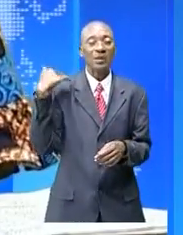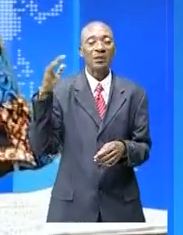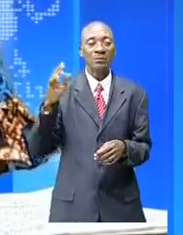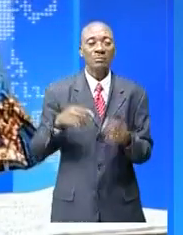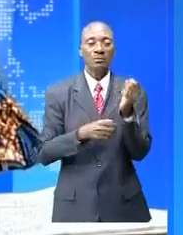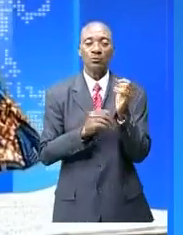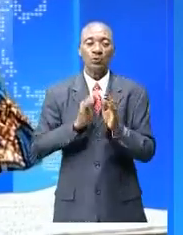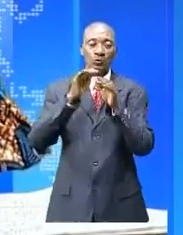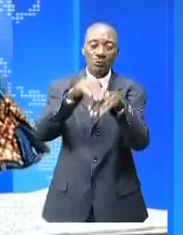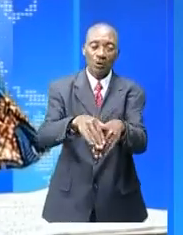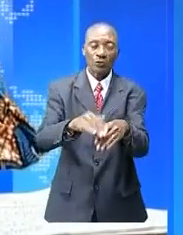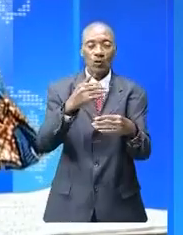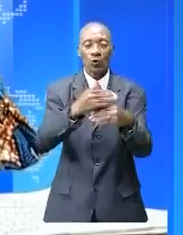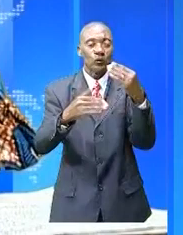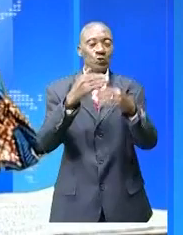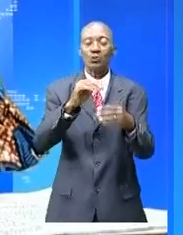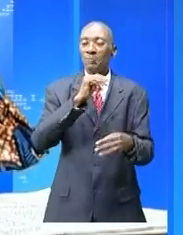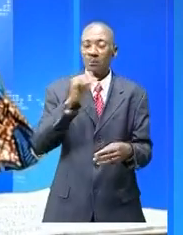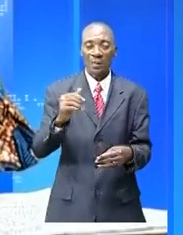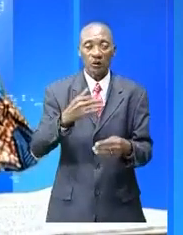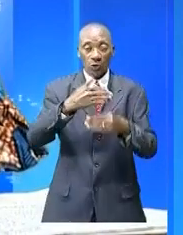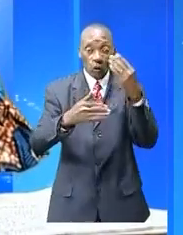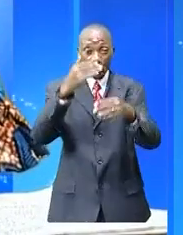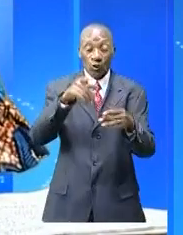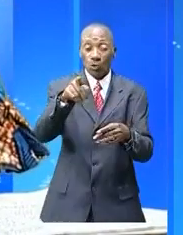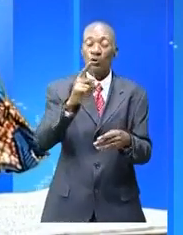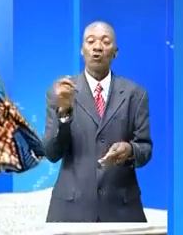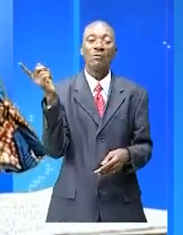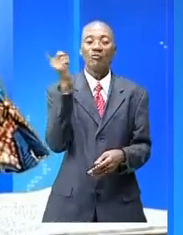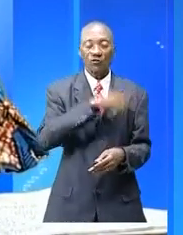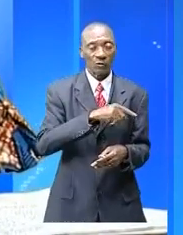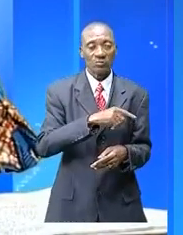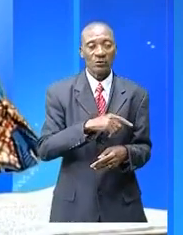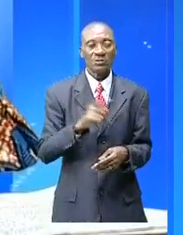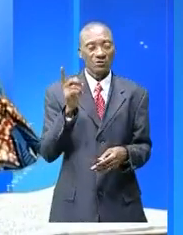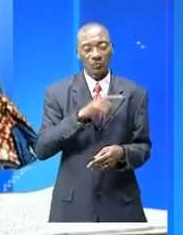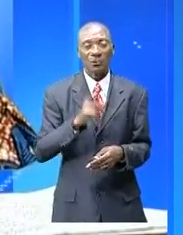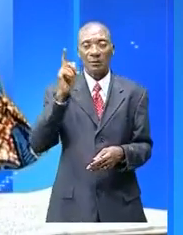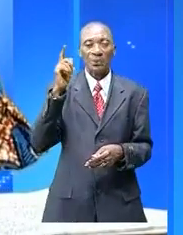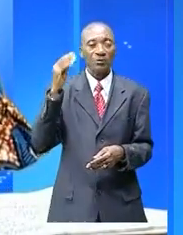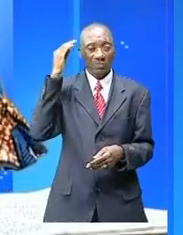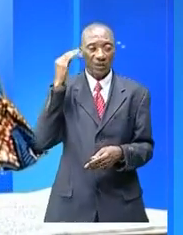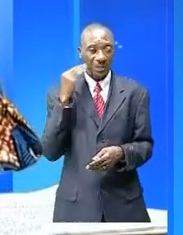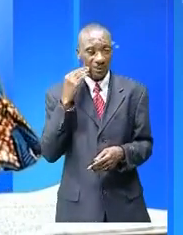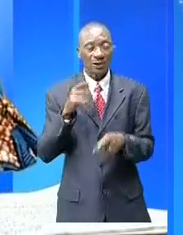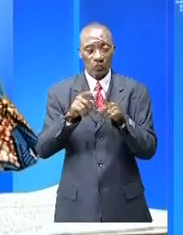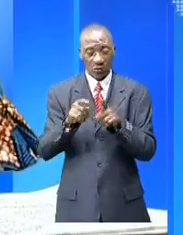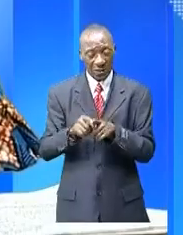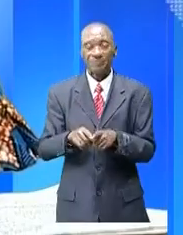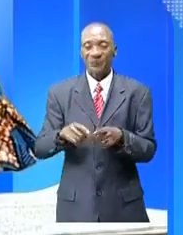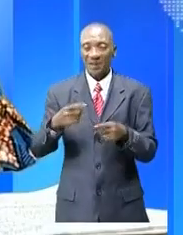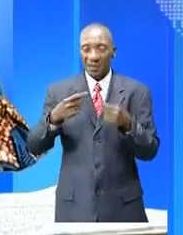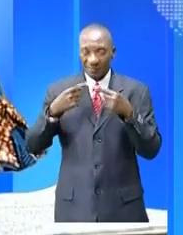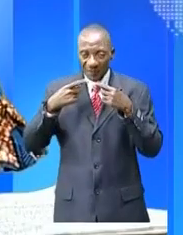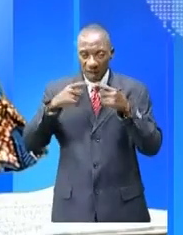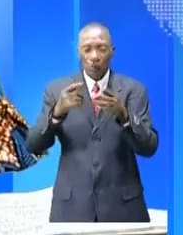sont anarchiques. Les communiqués précisent aussi que le Premier ministre, chef du gouvernement, avait notamment enjoint